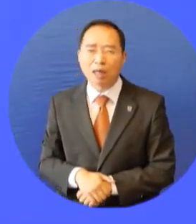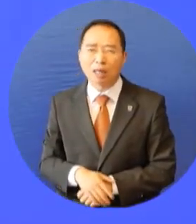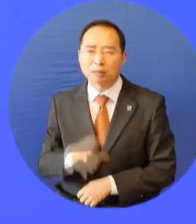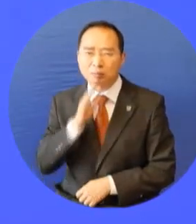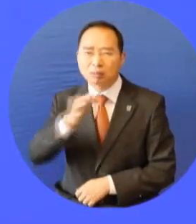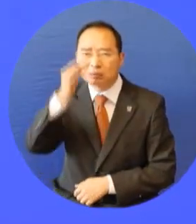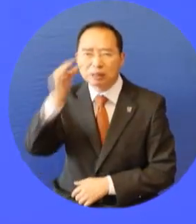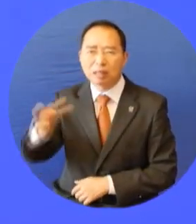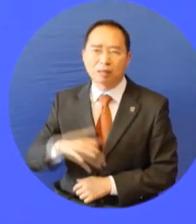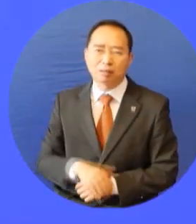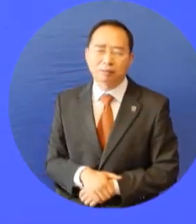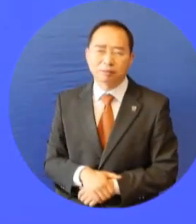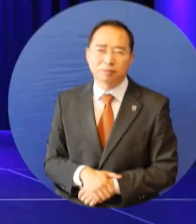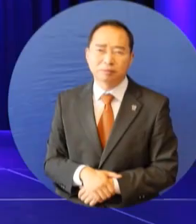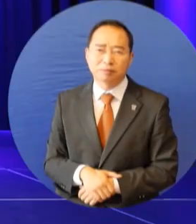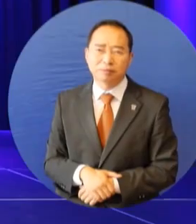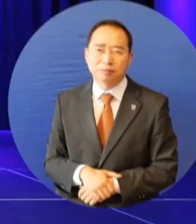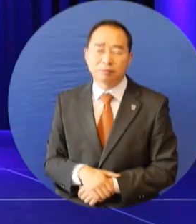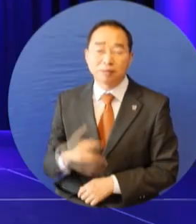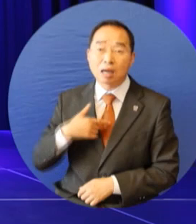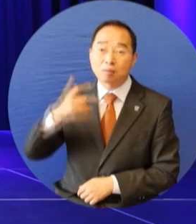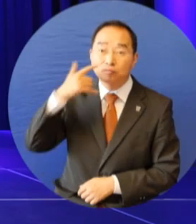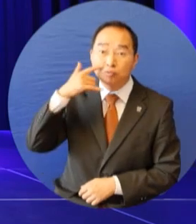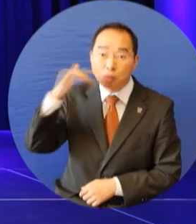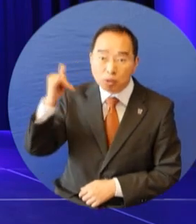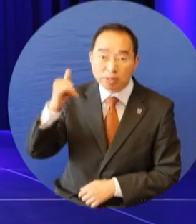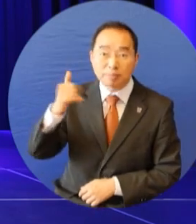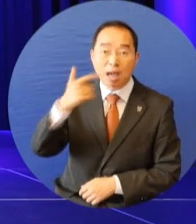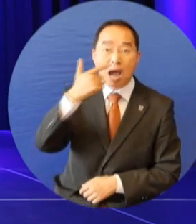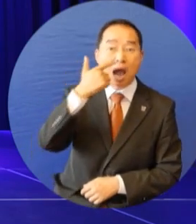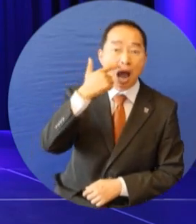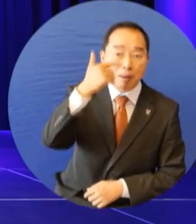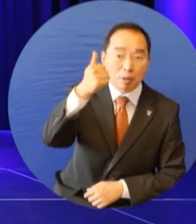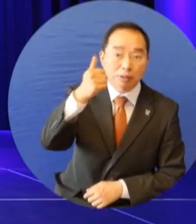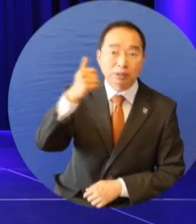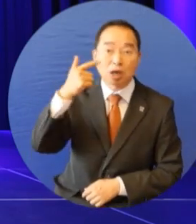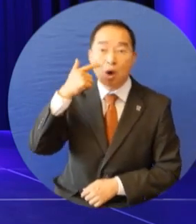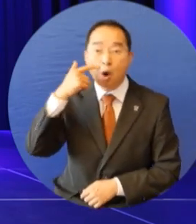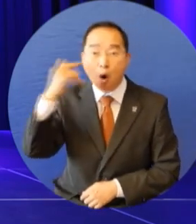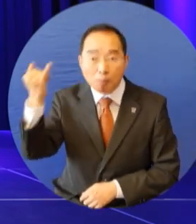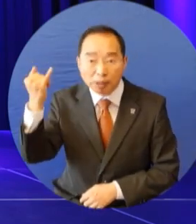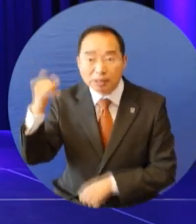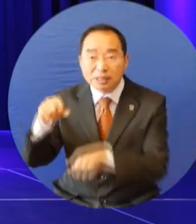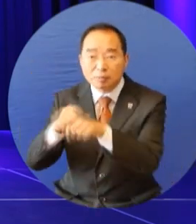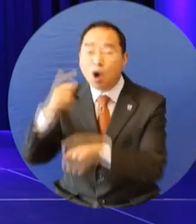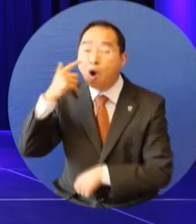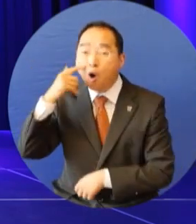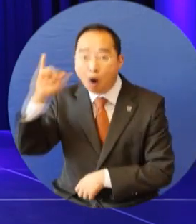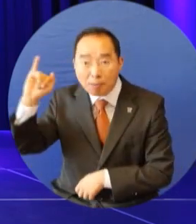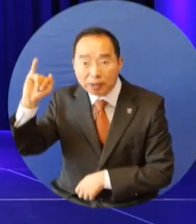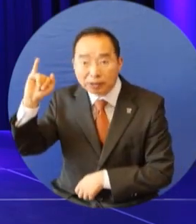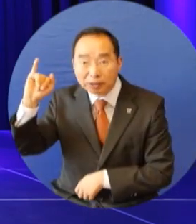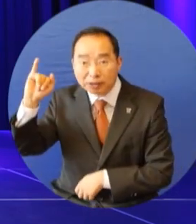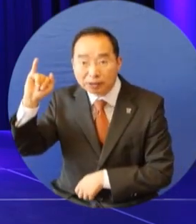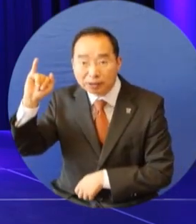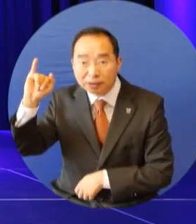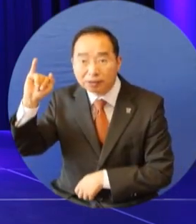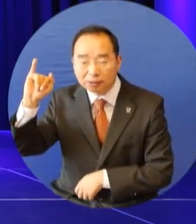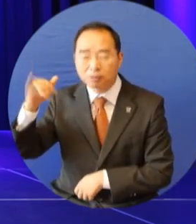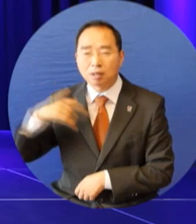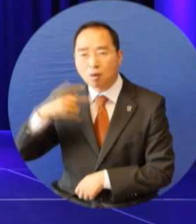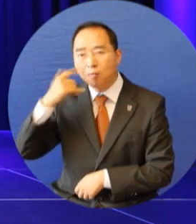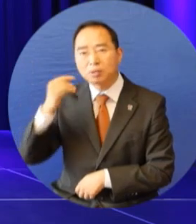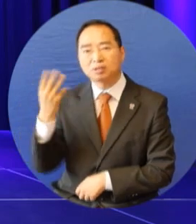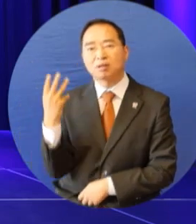그렇게 죄송하다. 이게 그 나는 부모님이라는 그 아버지나 어머니나